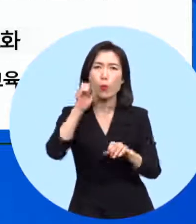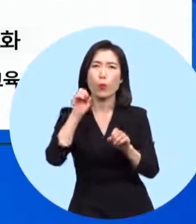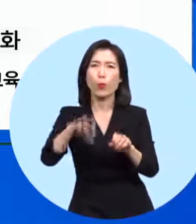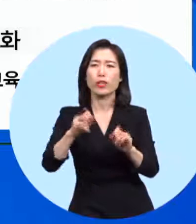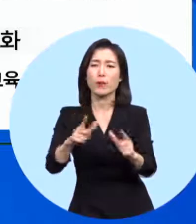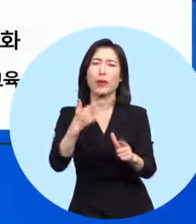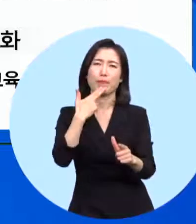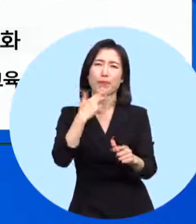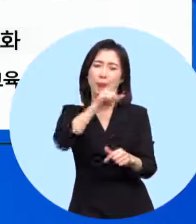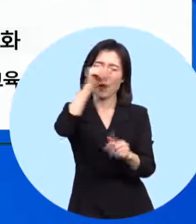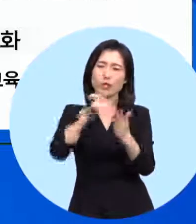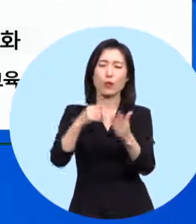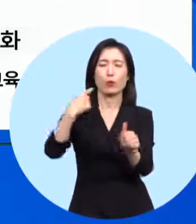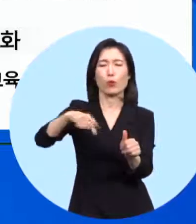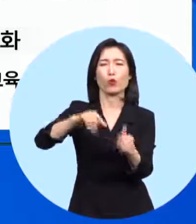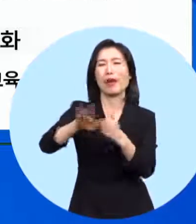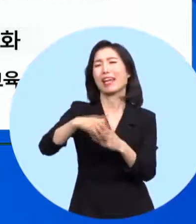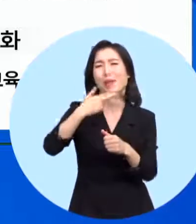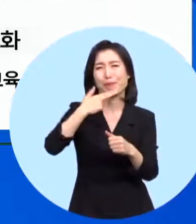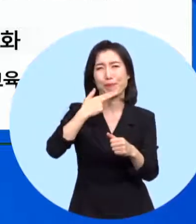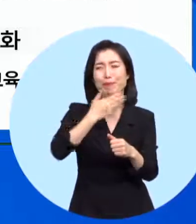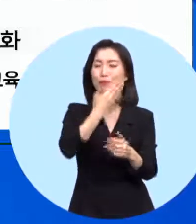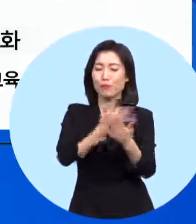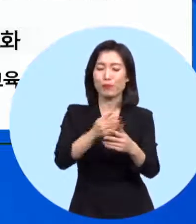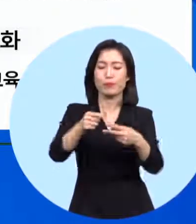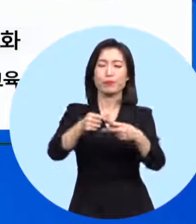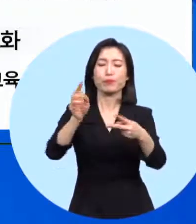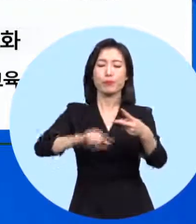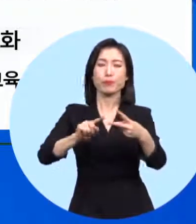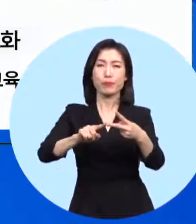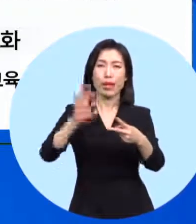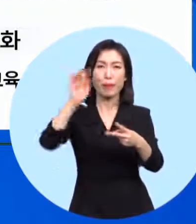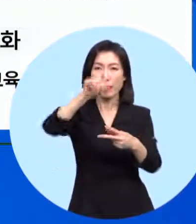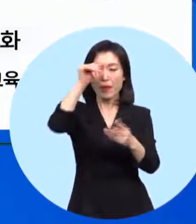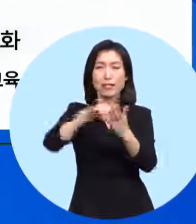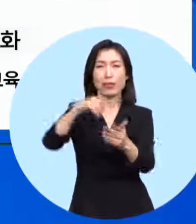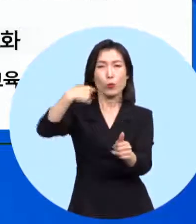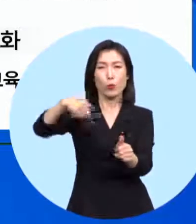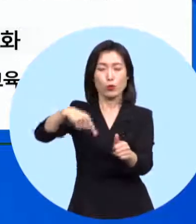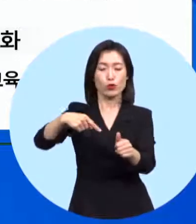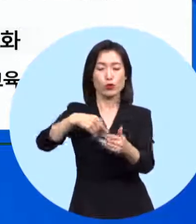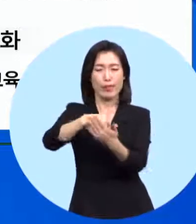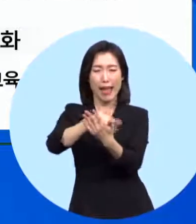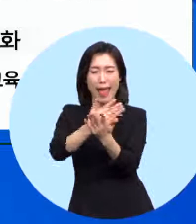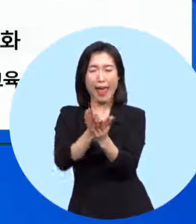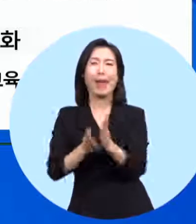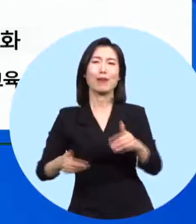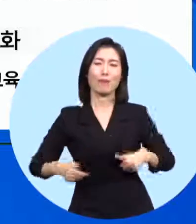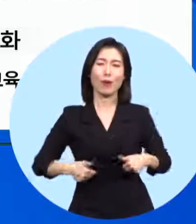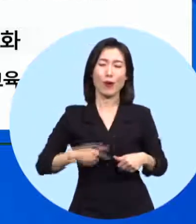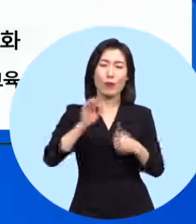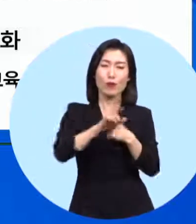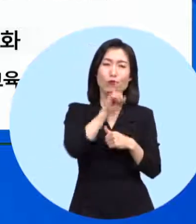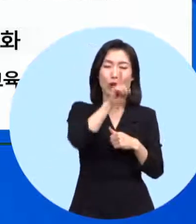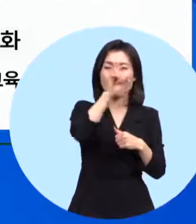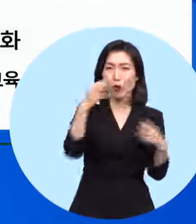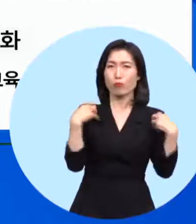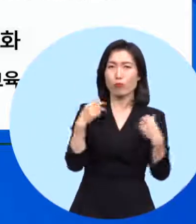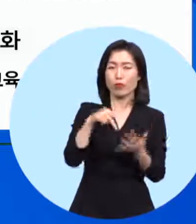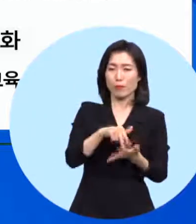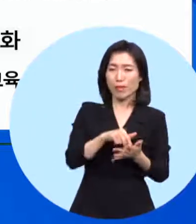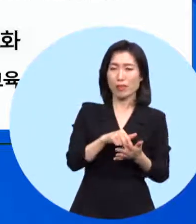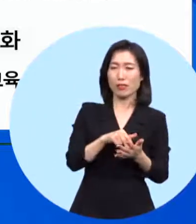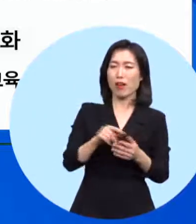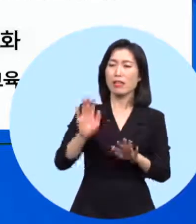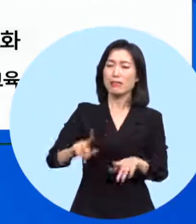이런 생각입니다. 예, 두 번째는 평생교육 서비스 제공의 다양화겠죠. 지금 우리가 중앙집권 체제에서